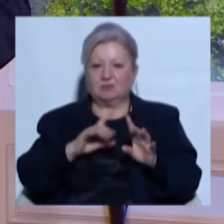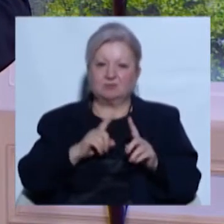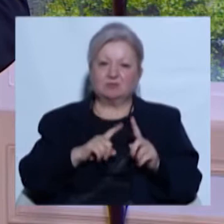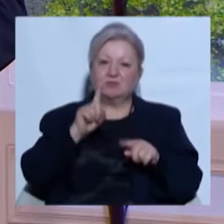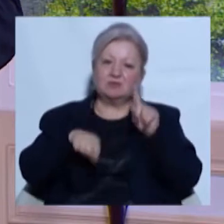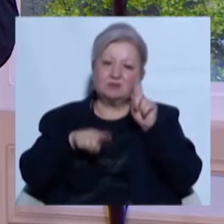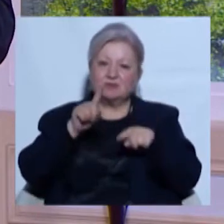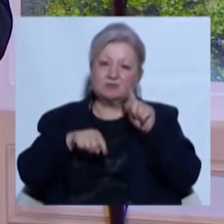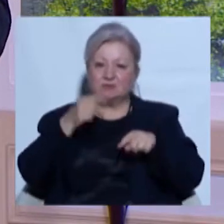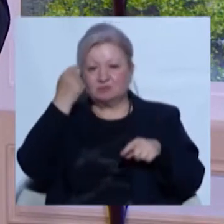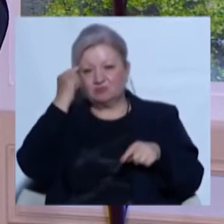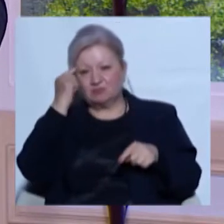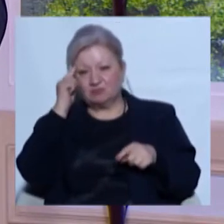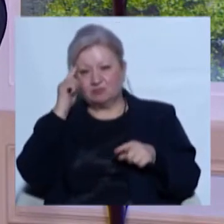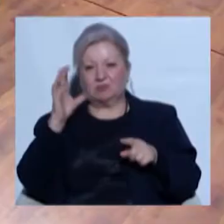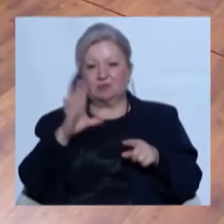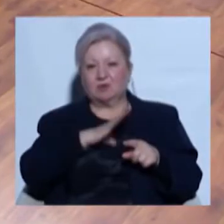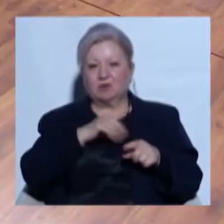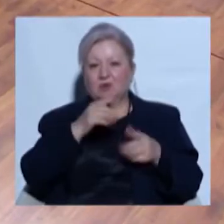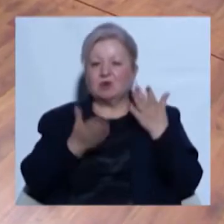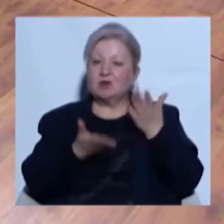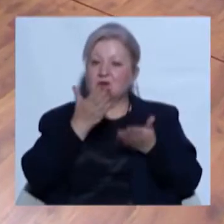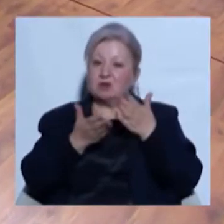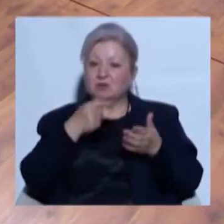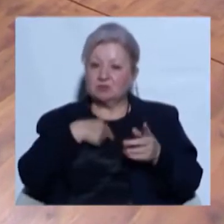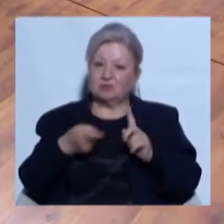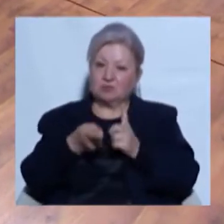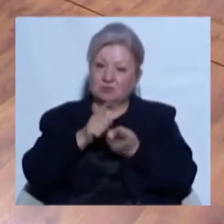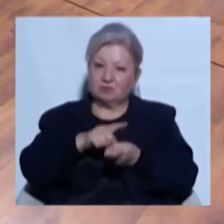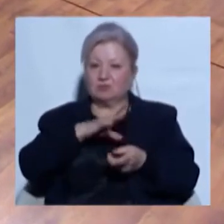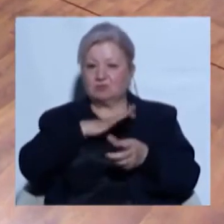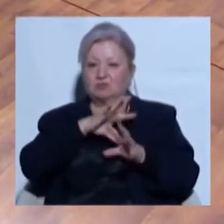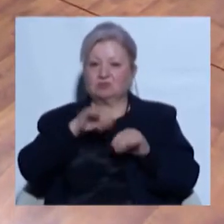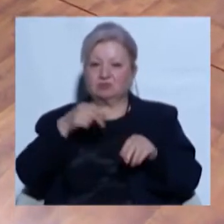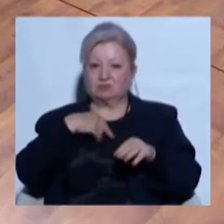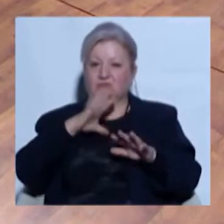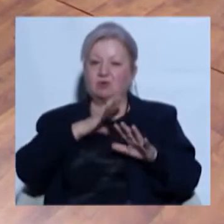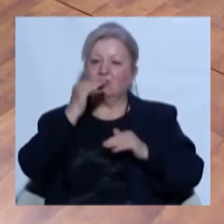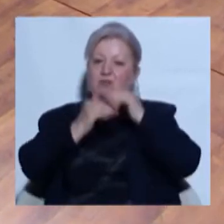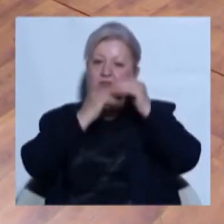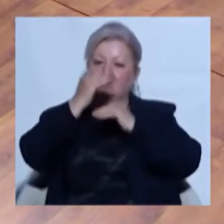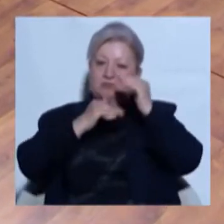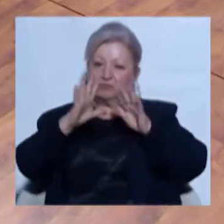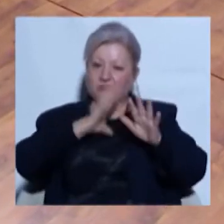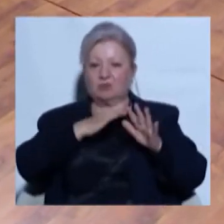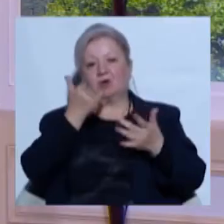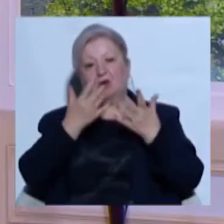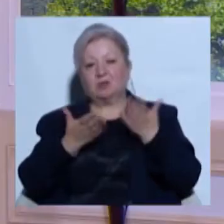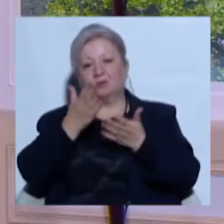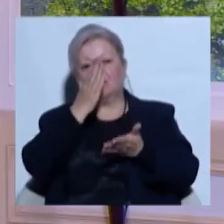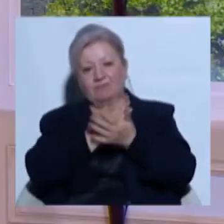გაგვივლია ხოლმე აზრად, რომ იქნებ ჩვენც ვიყავით მოწინავენი, ან ვართ მოწინავენი,